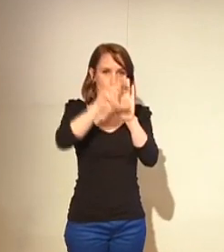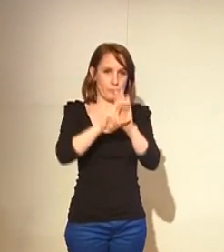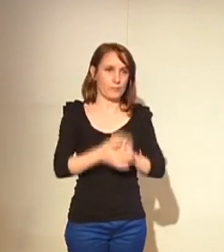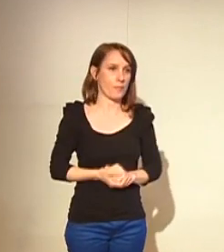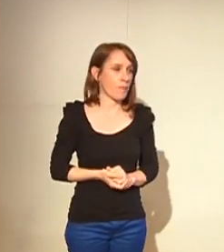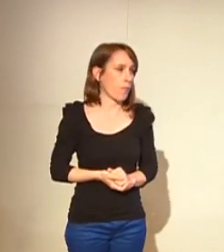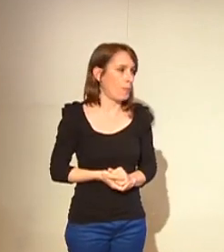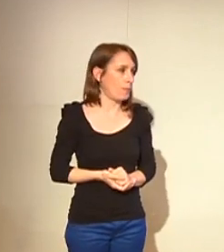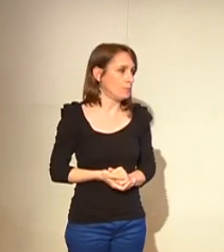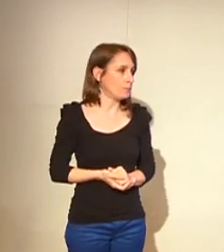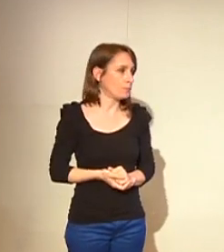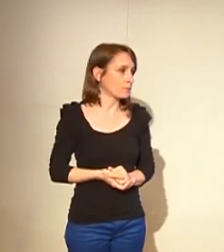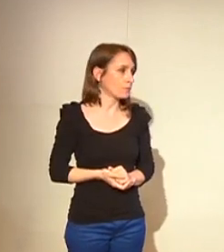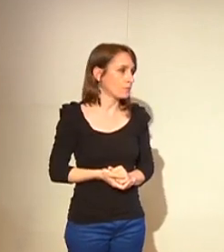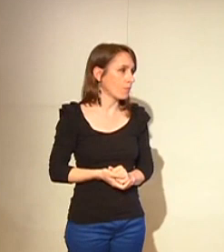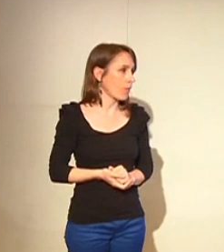hautegrenoble